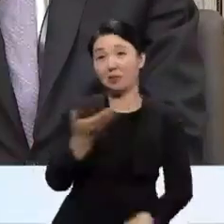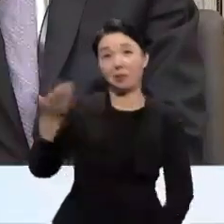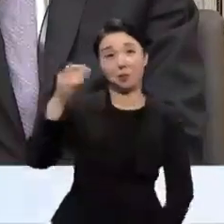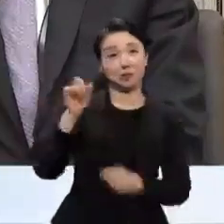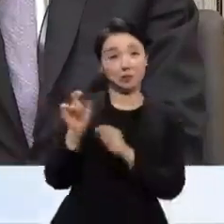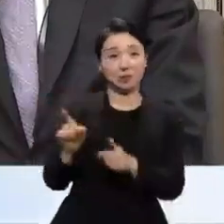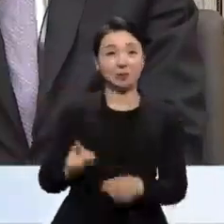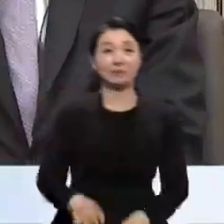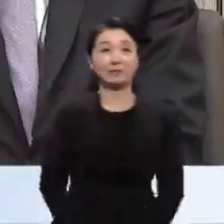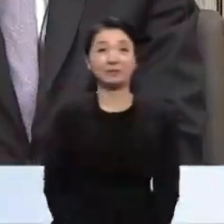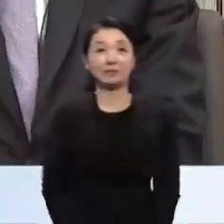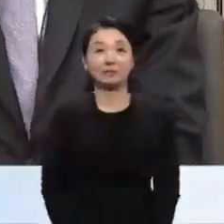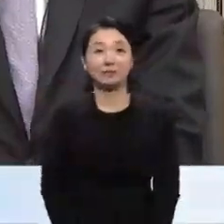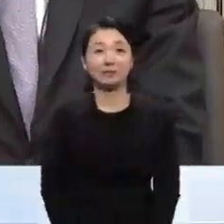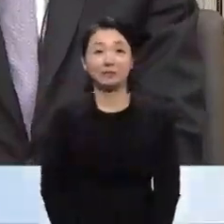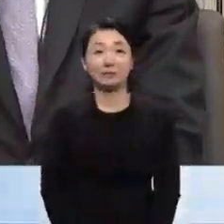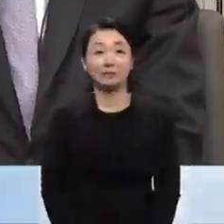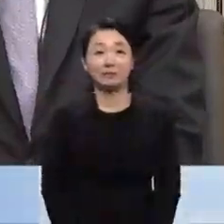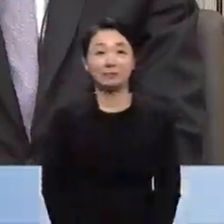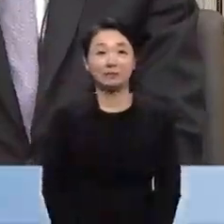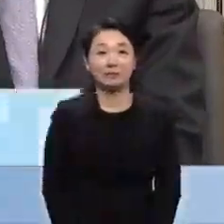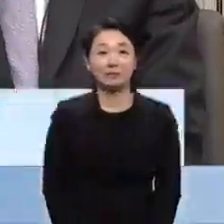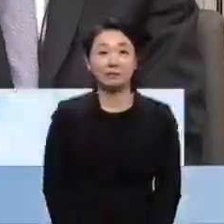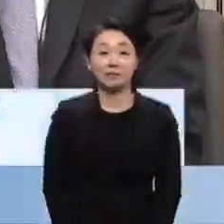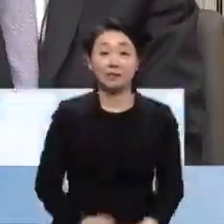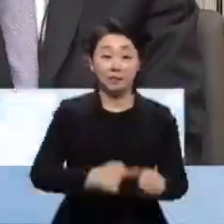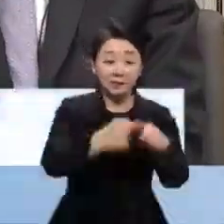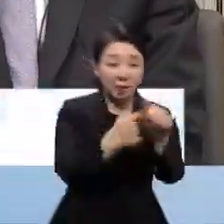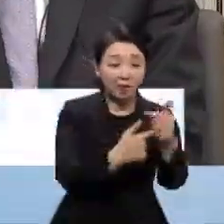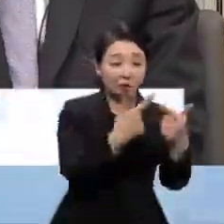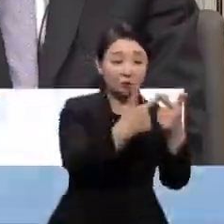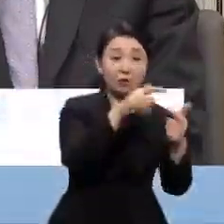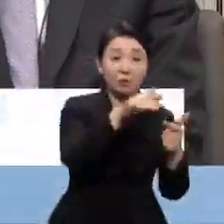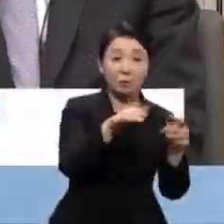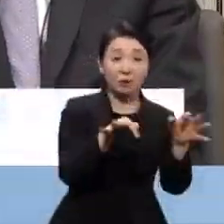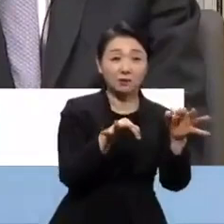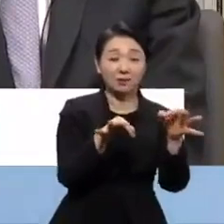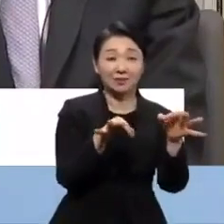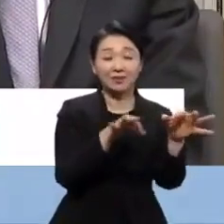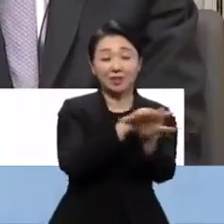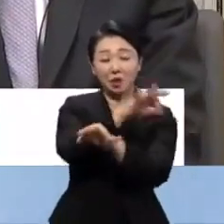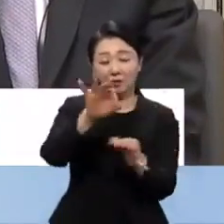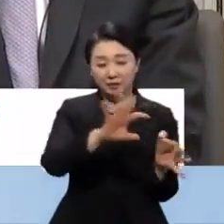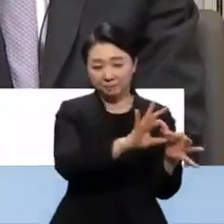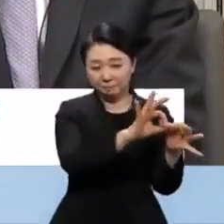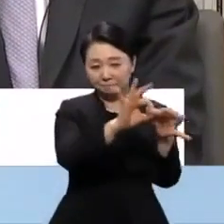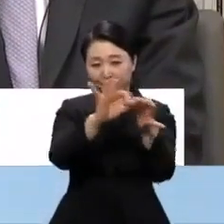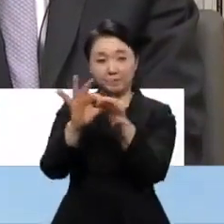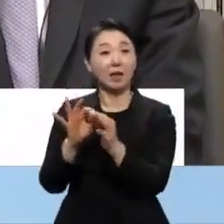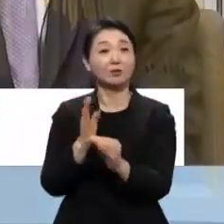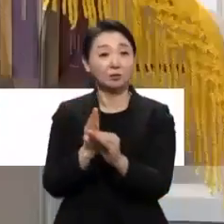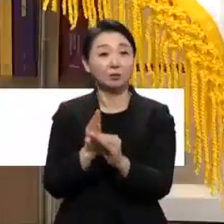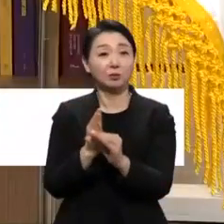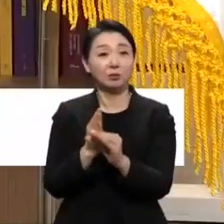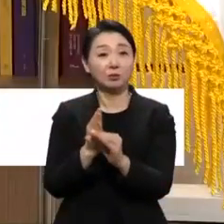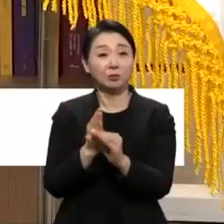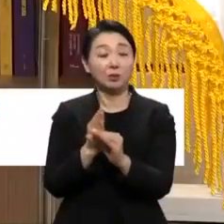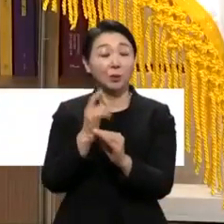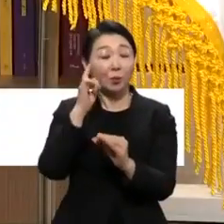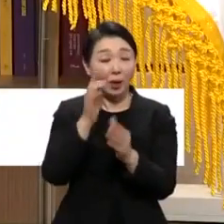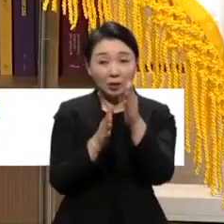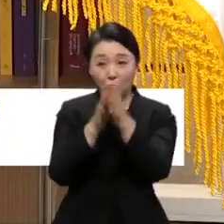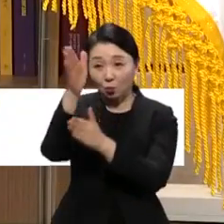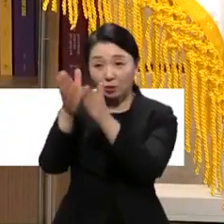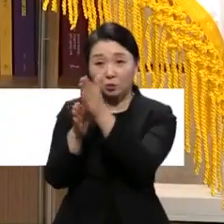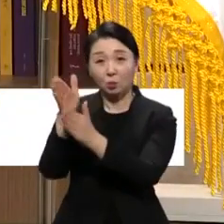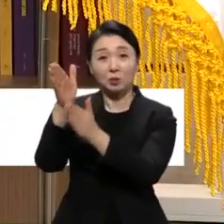길이라고 생각합니다. 그래서 부산에서는 이 경제동맹을 주로 지금 중심으로 추진을 하고 있습니다. 3개